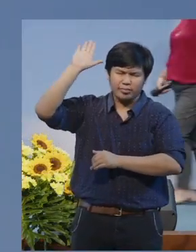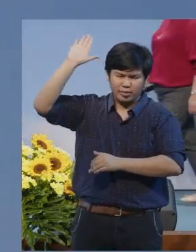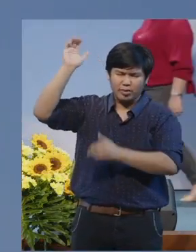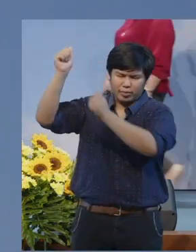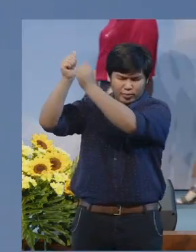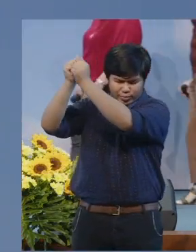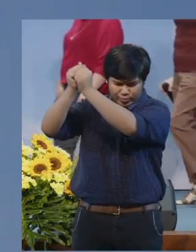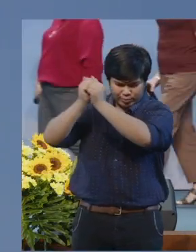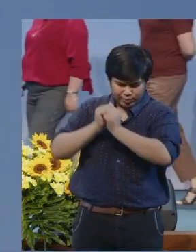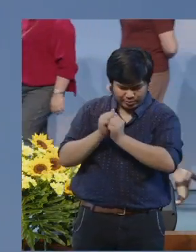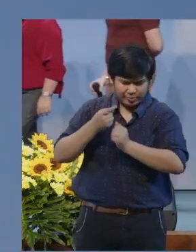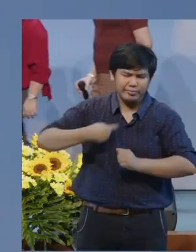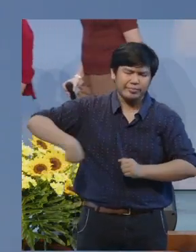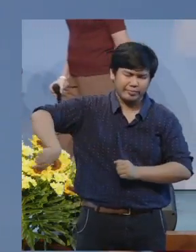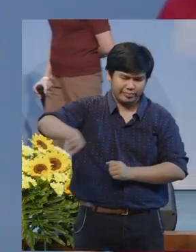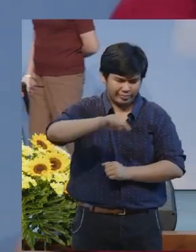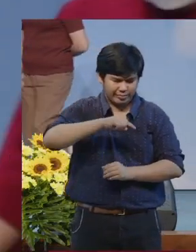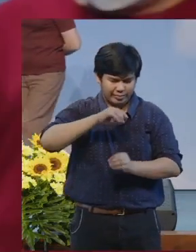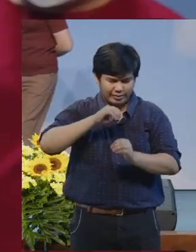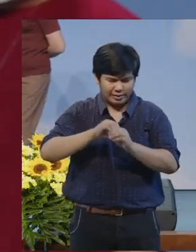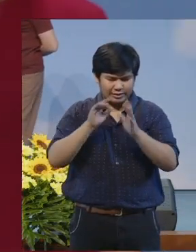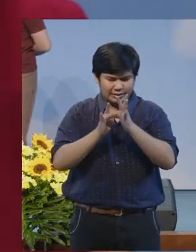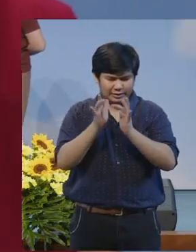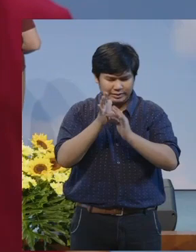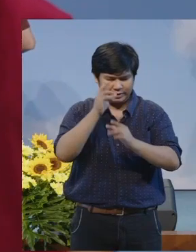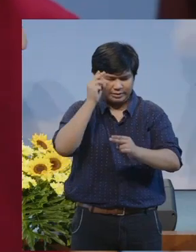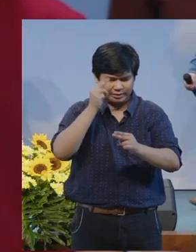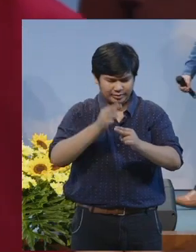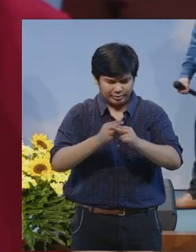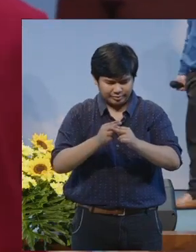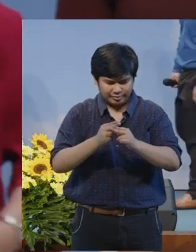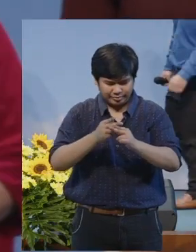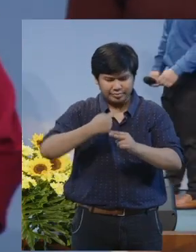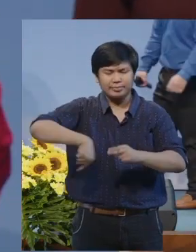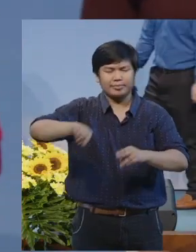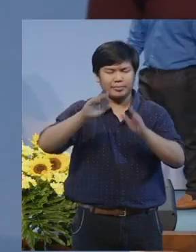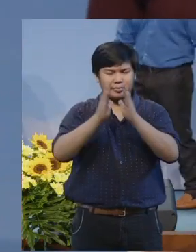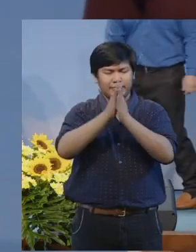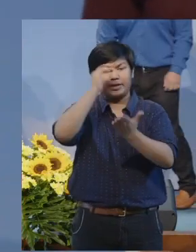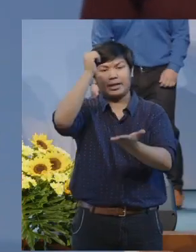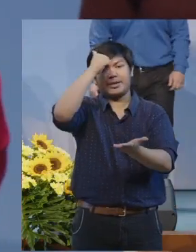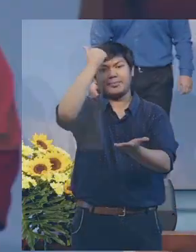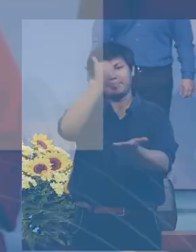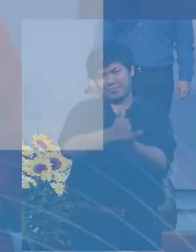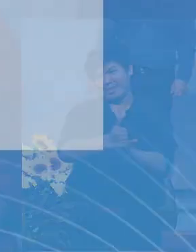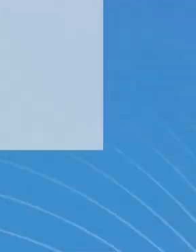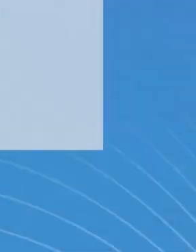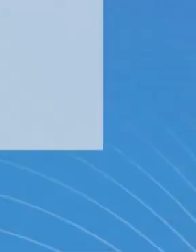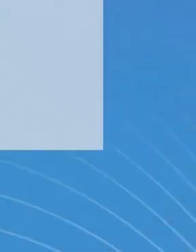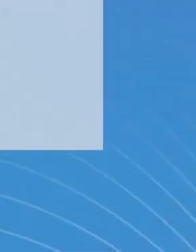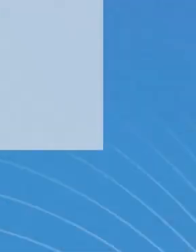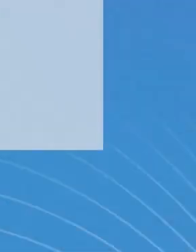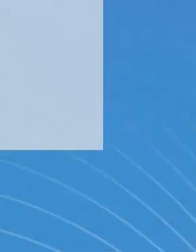sa amin. Sa pangalan ni Jesus, Amen at Amen.